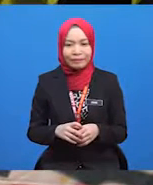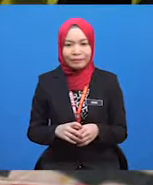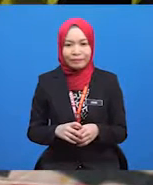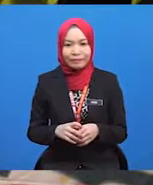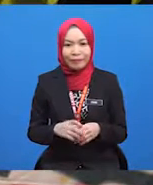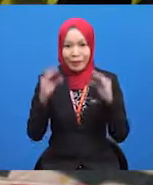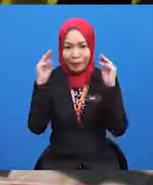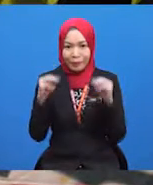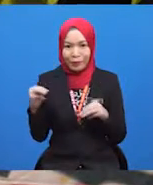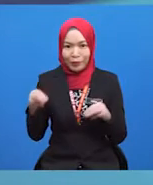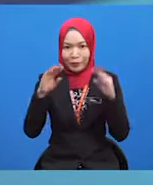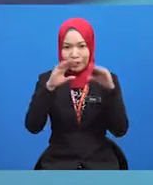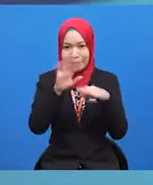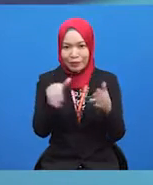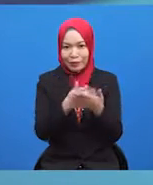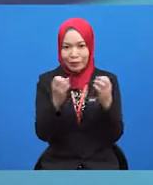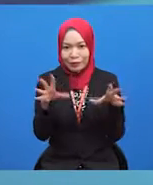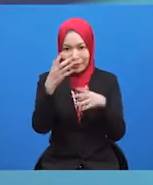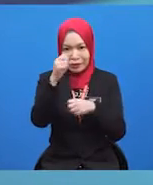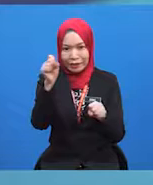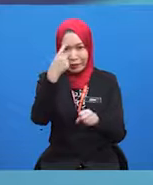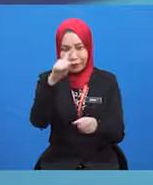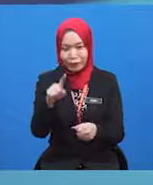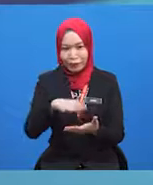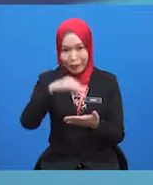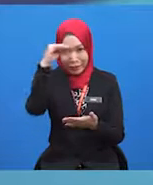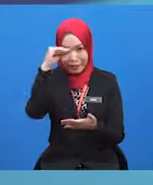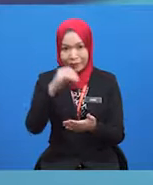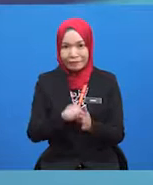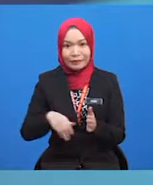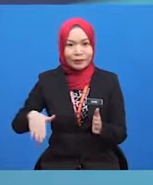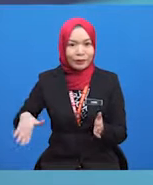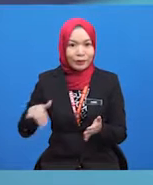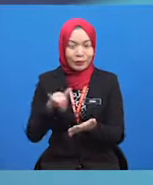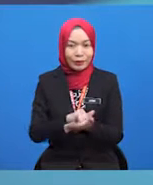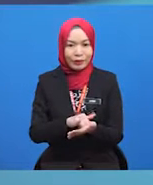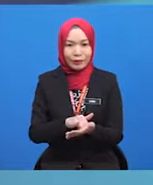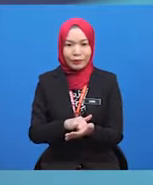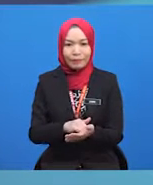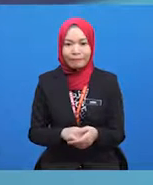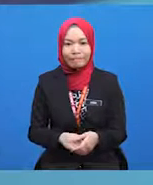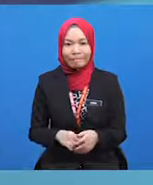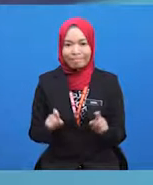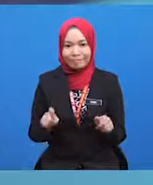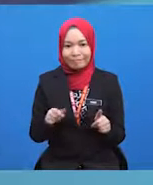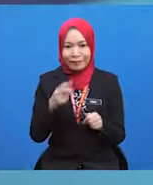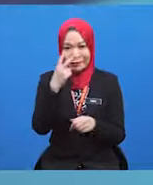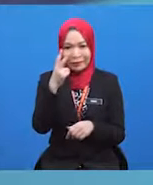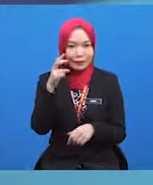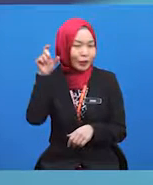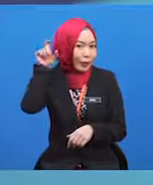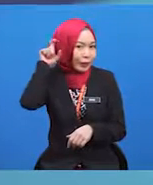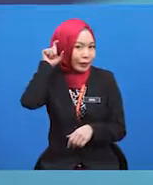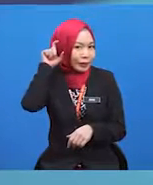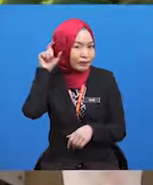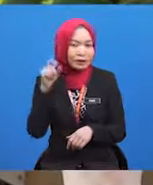Murid-murid dah bersedia untuk belajar? Sebelum itu, pastikan alat bantu pendengaran murid-murid berfungsi